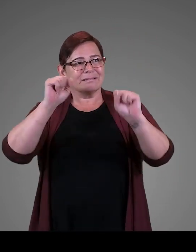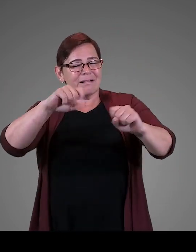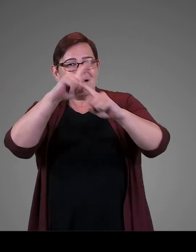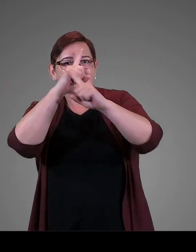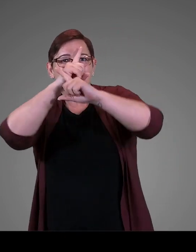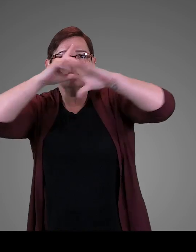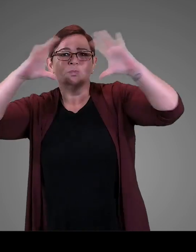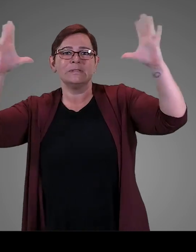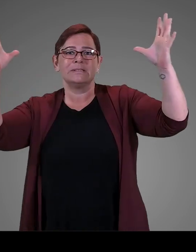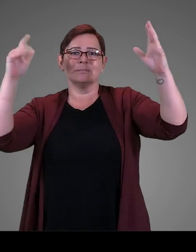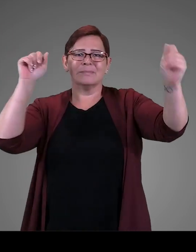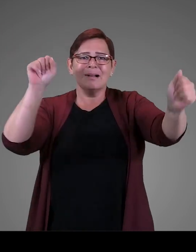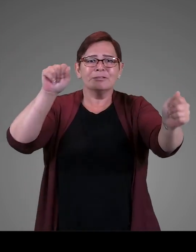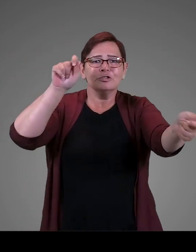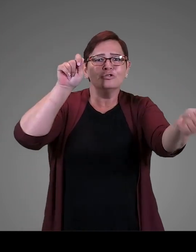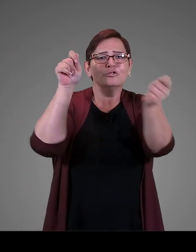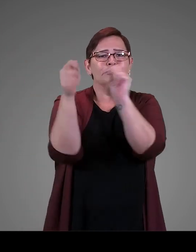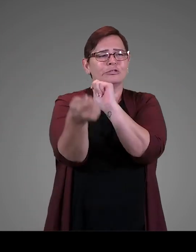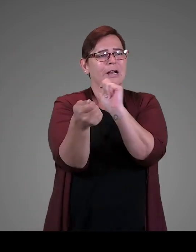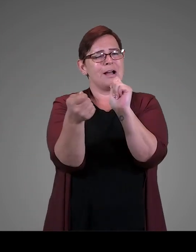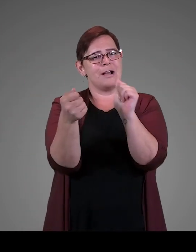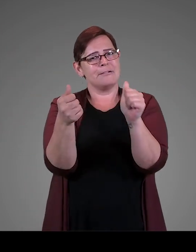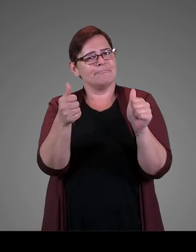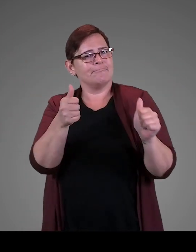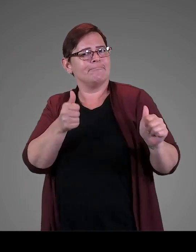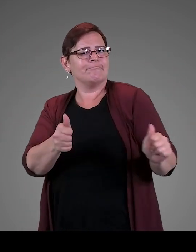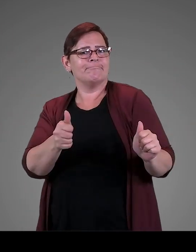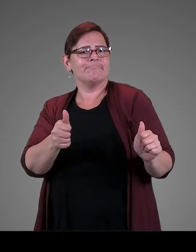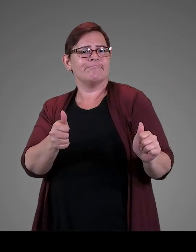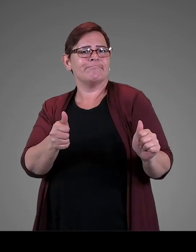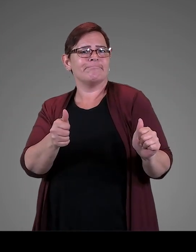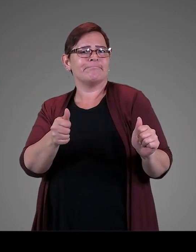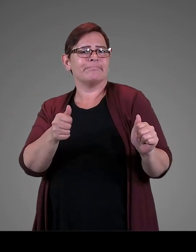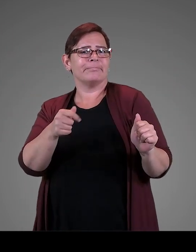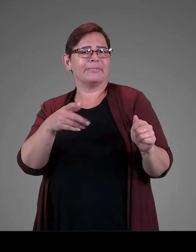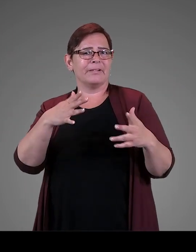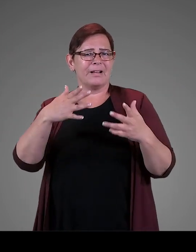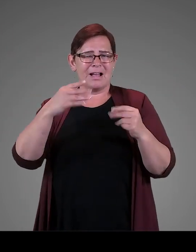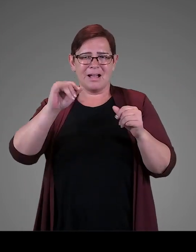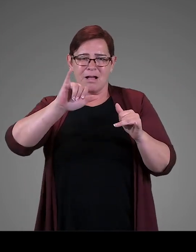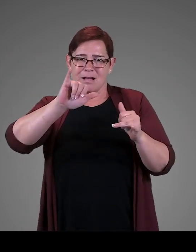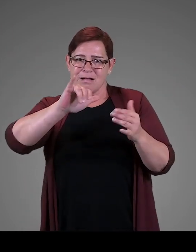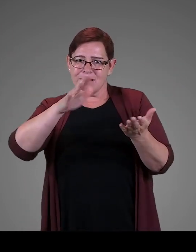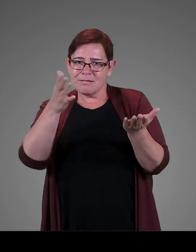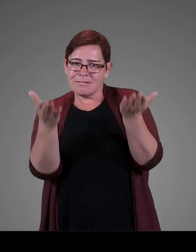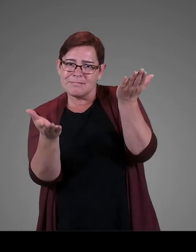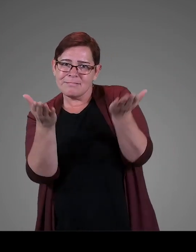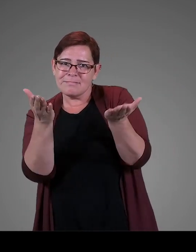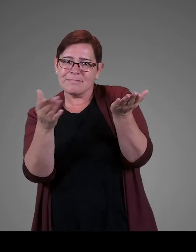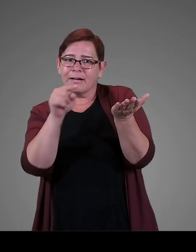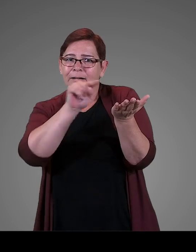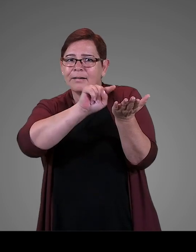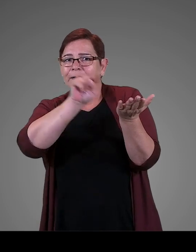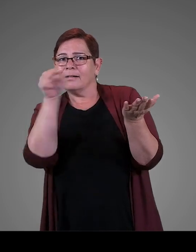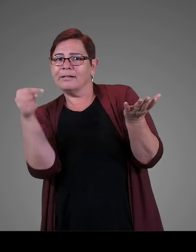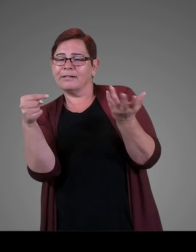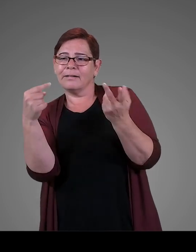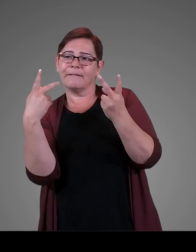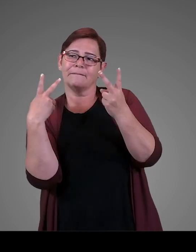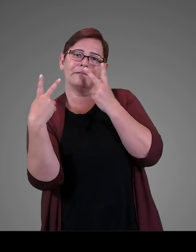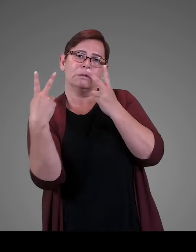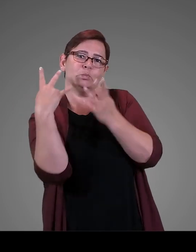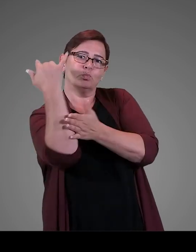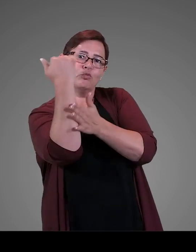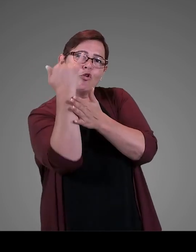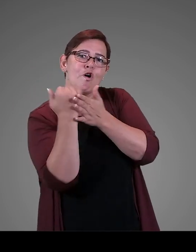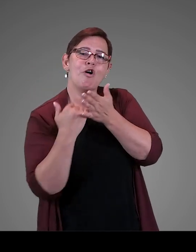le fait de pouvoir être indigné aussi. Tu sais, on a cet espace-là où on